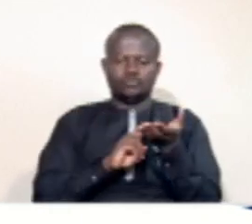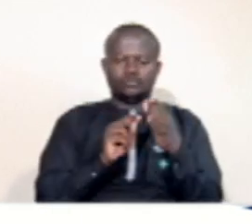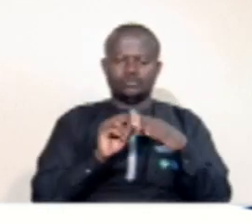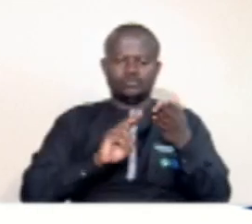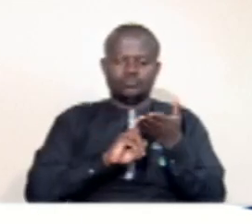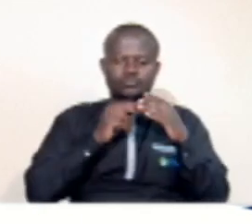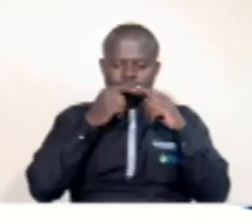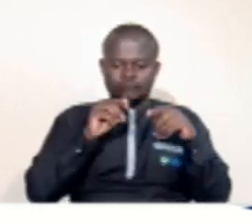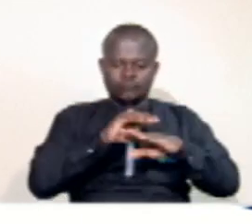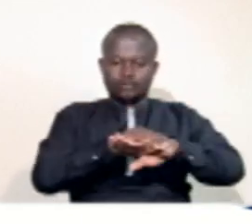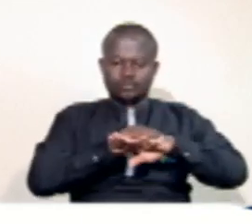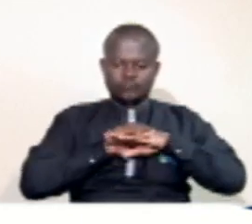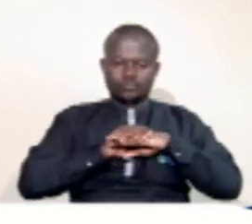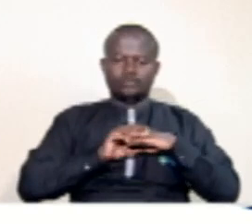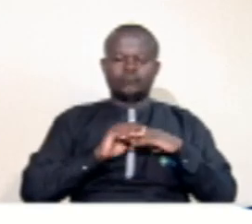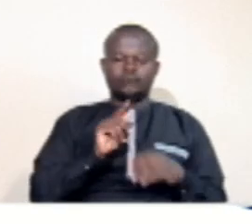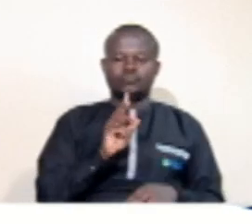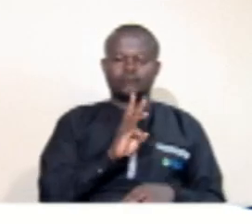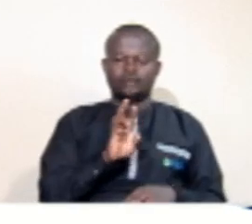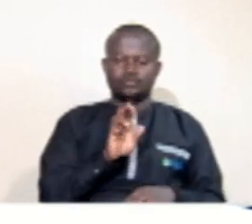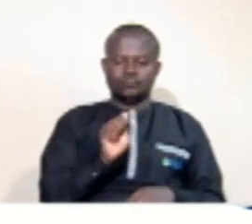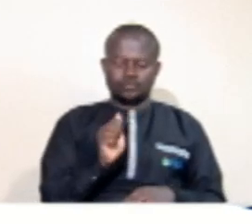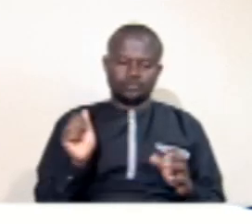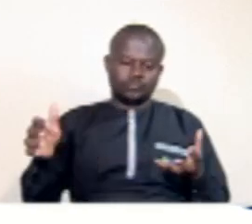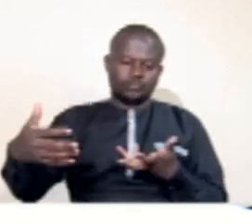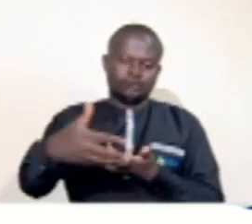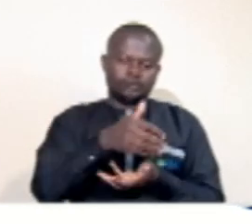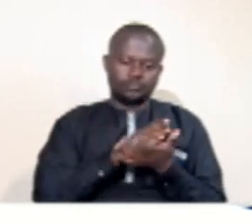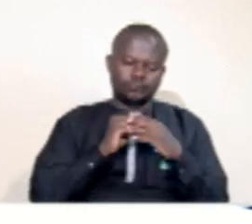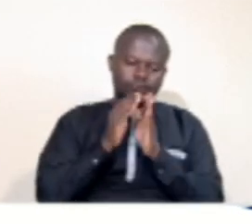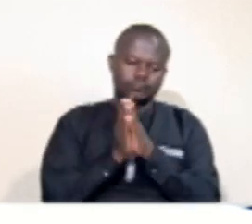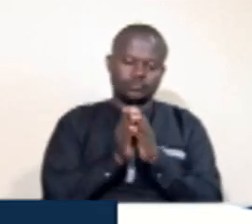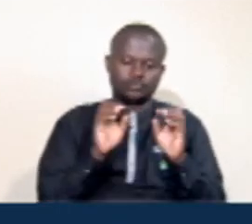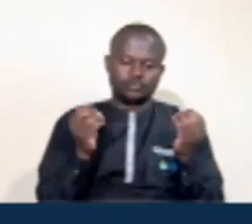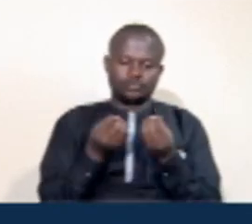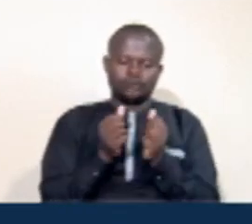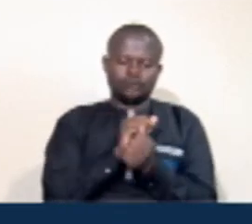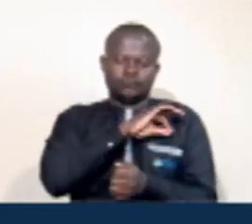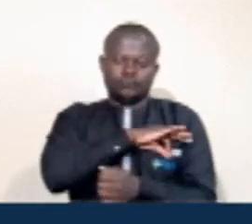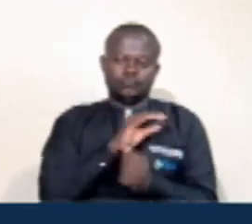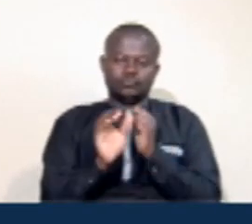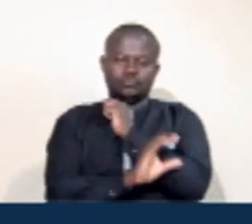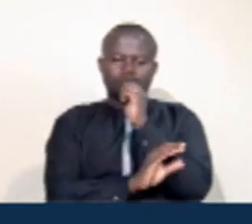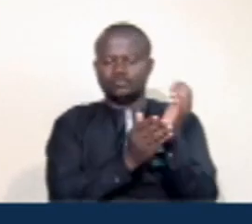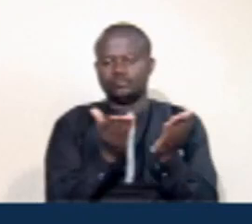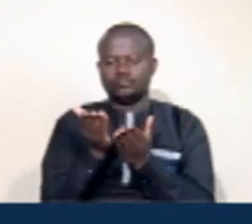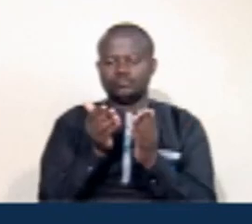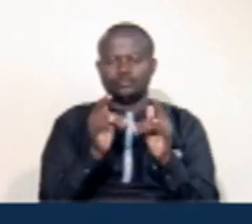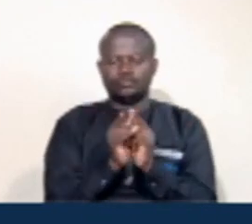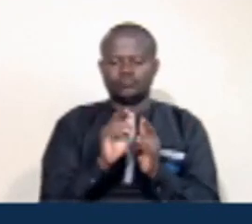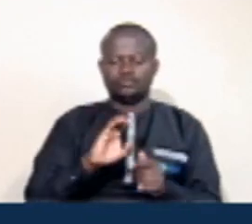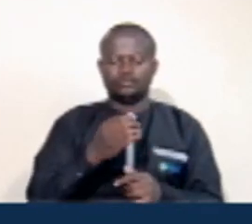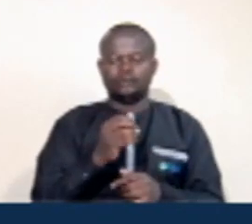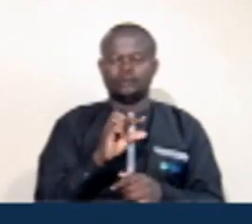ururimi rw'icyongereza. Mugenzi wacu Kwizera John Patrick yadukusanyirije amwe mu mateka y'uyu muryango n'inyungu ku gihugu cyakiriye inama ya